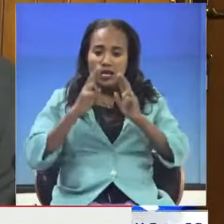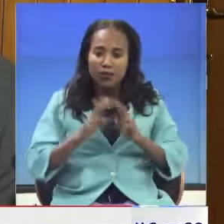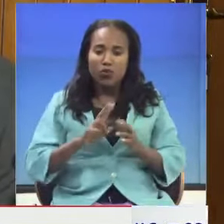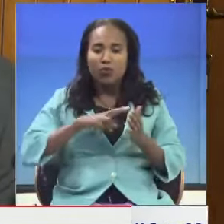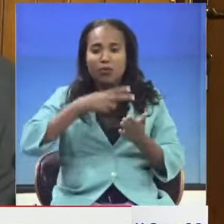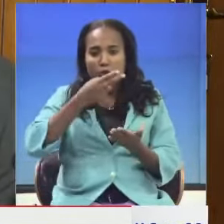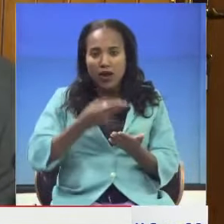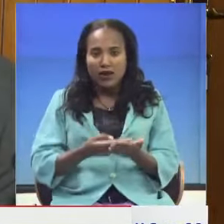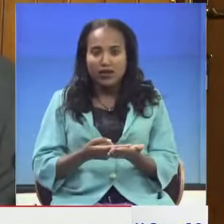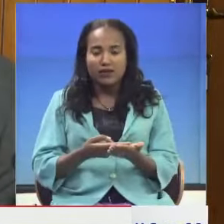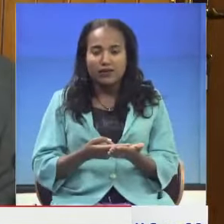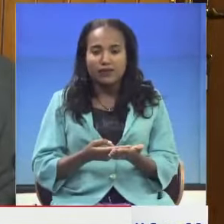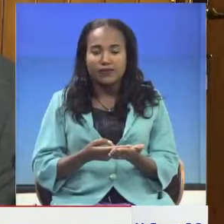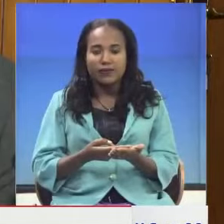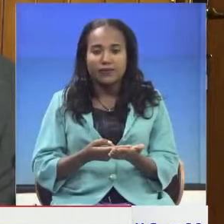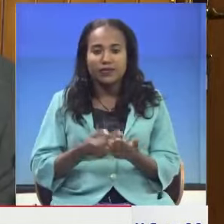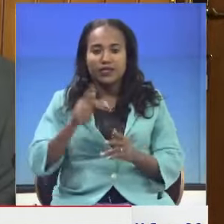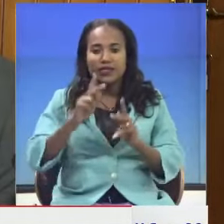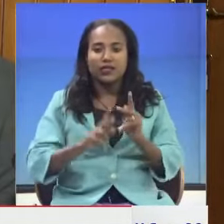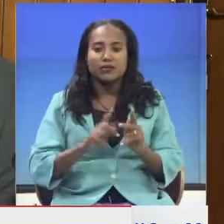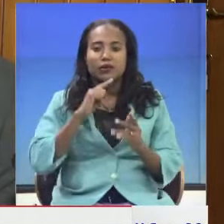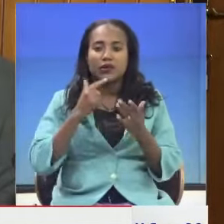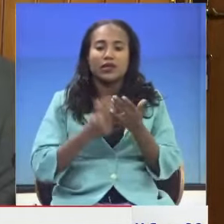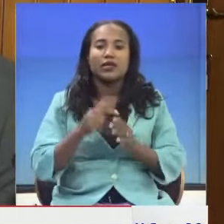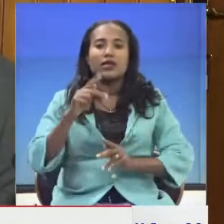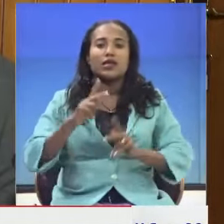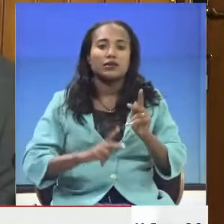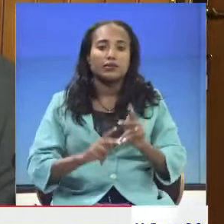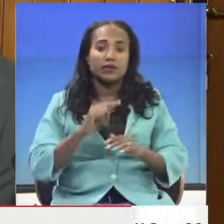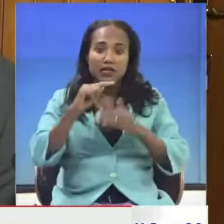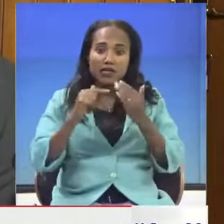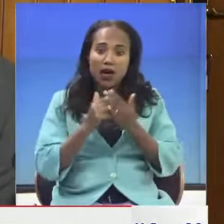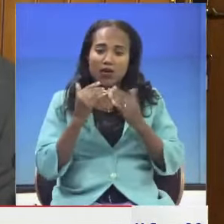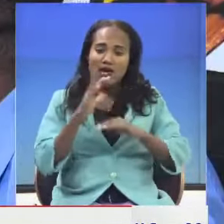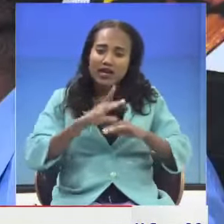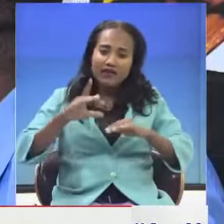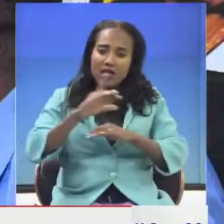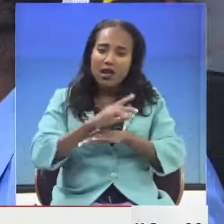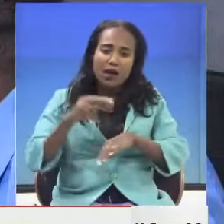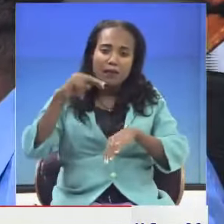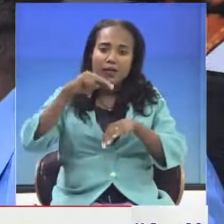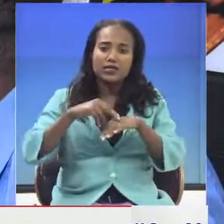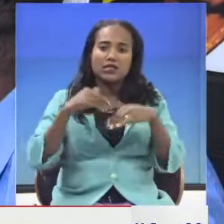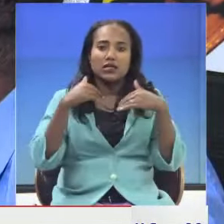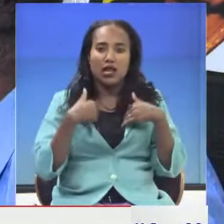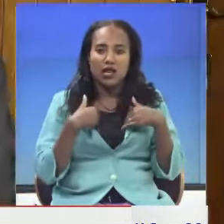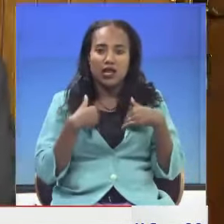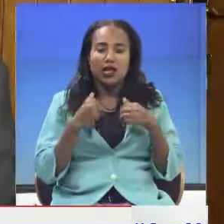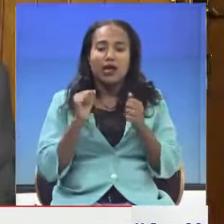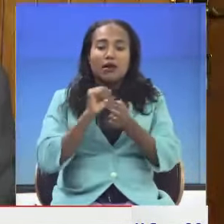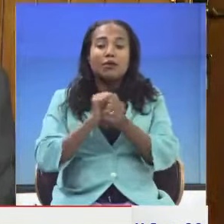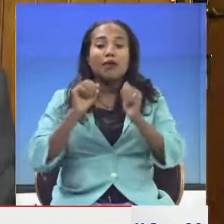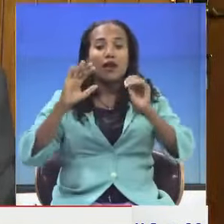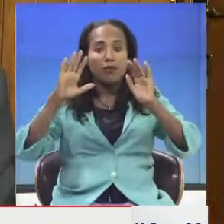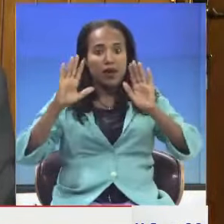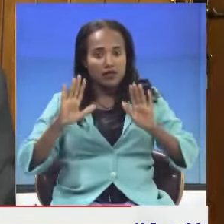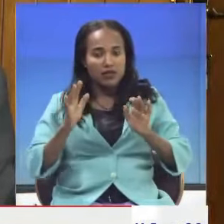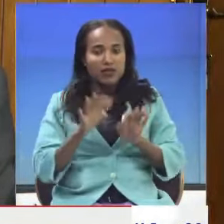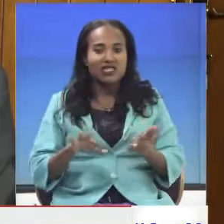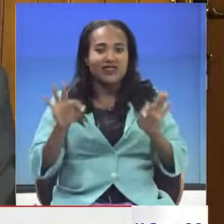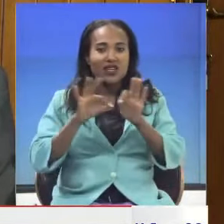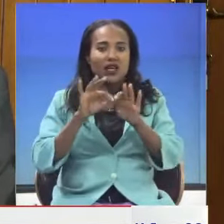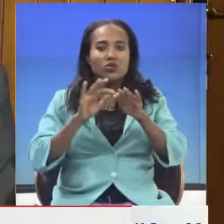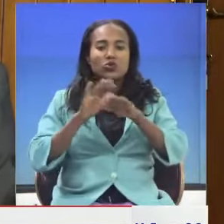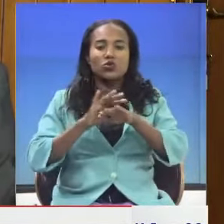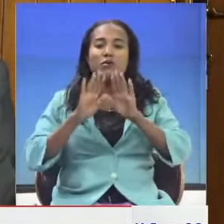ለክብሩ የሚዋደቅ ህዝብ ነው ይሄ ህዝብ። ስለዚህ አሁን ከፍተኛ መነሳሳት አለ። የሚማረከውን መማረክ